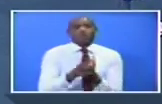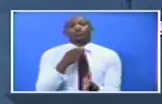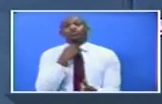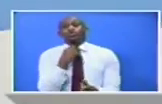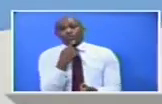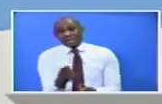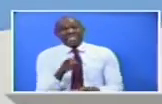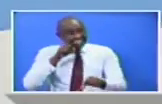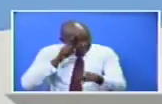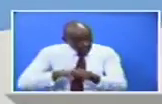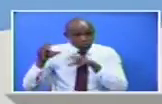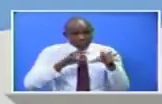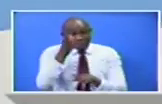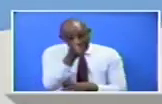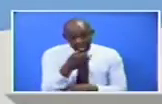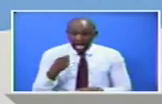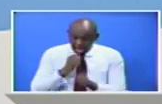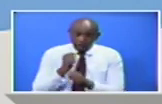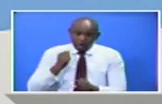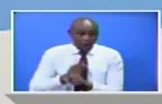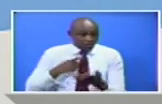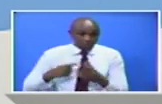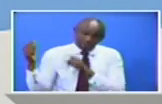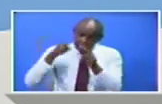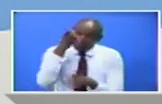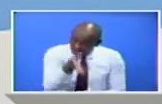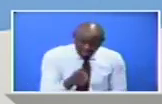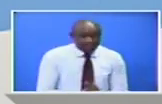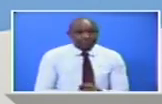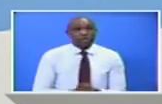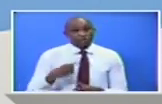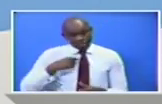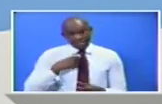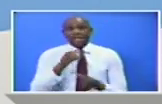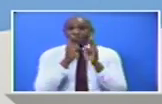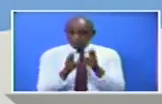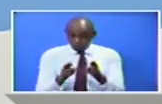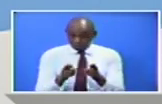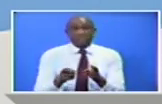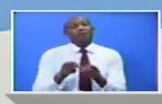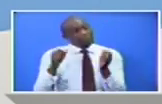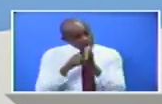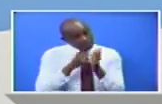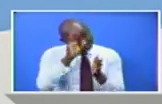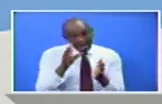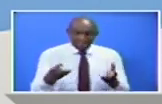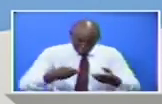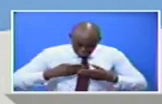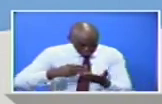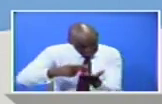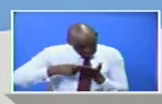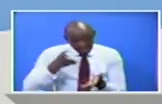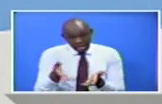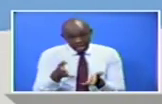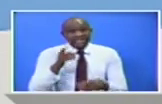wakisha dhulumiwa, sisi kazi yetu ni kukuja, kuenda kule viwandani, tunachukua masuala yao, tunakuja tunayajadili.